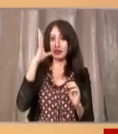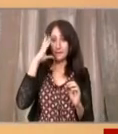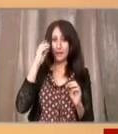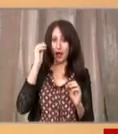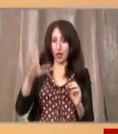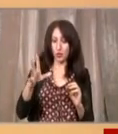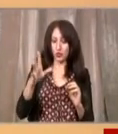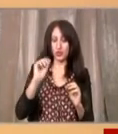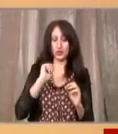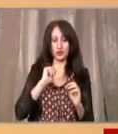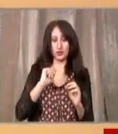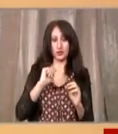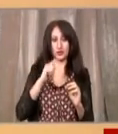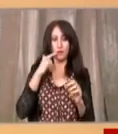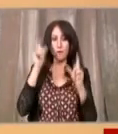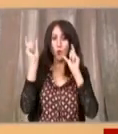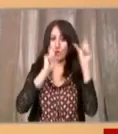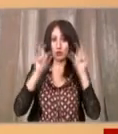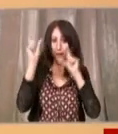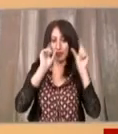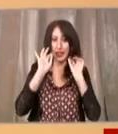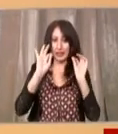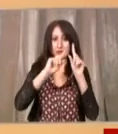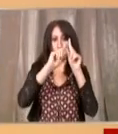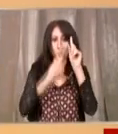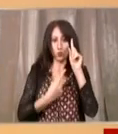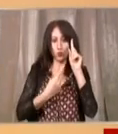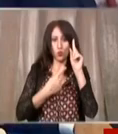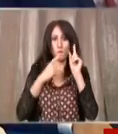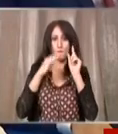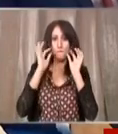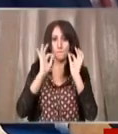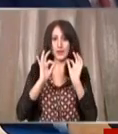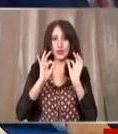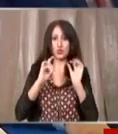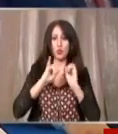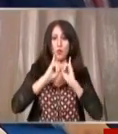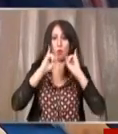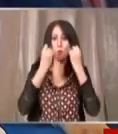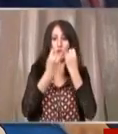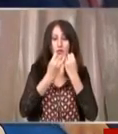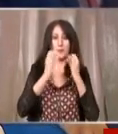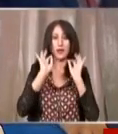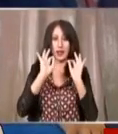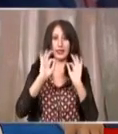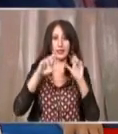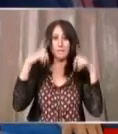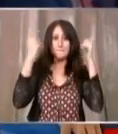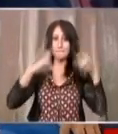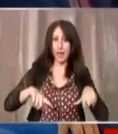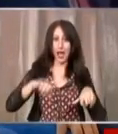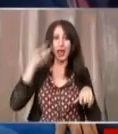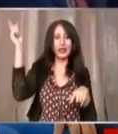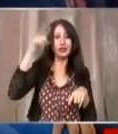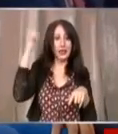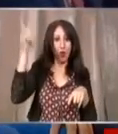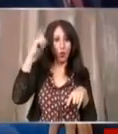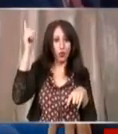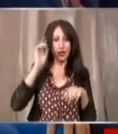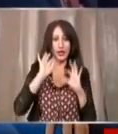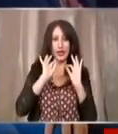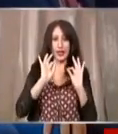ايضا نشارك وبشكل جيد وبشكل موضوعي في العمليه الانتخابيه، لا يعزوف عن